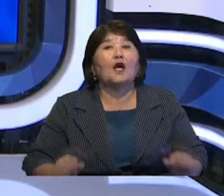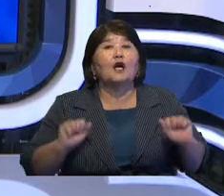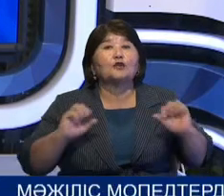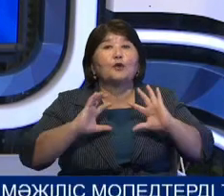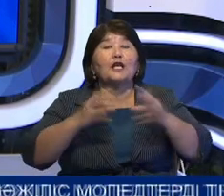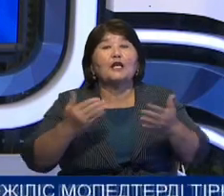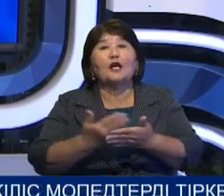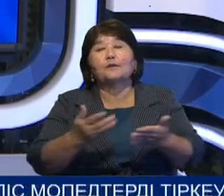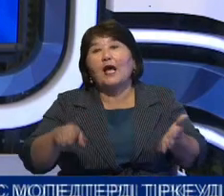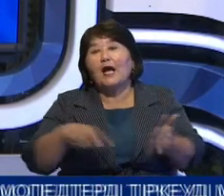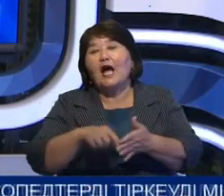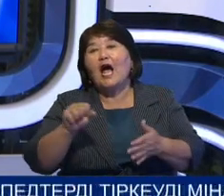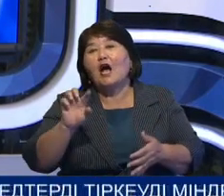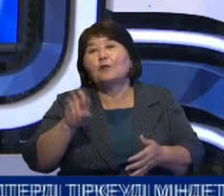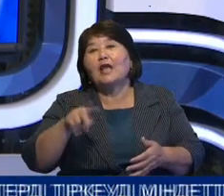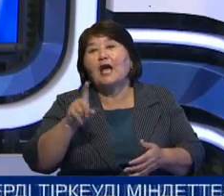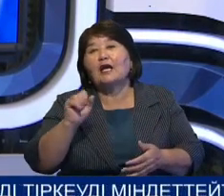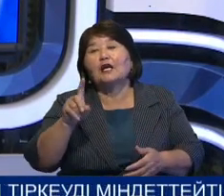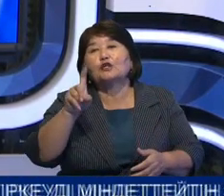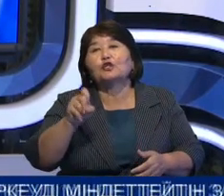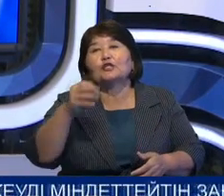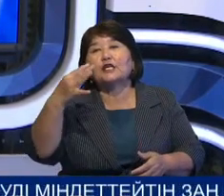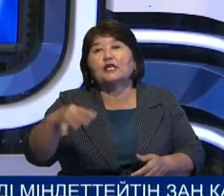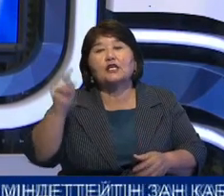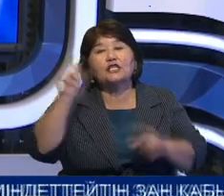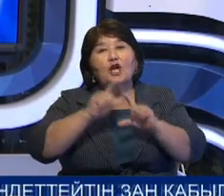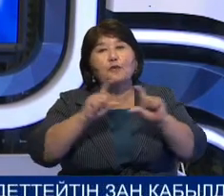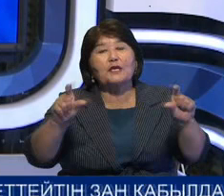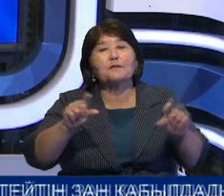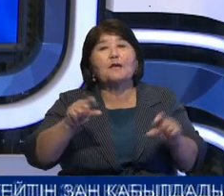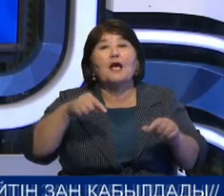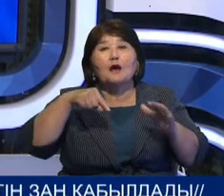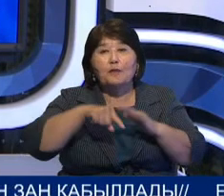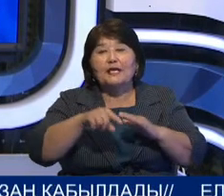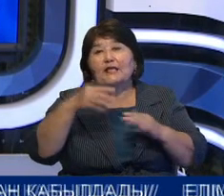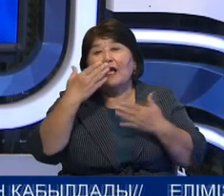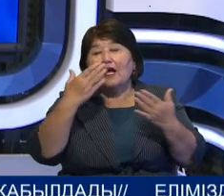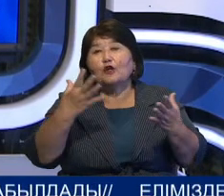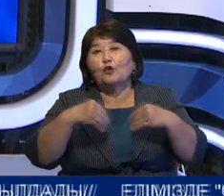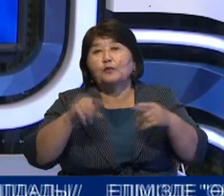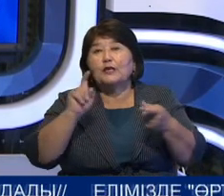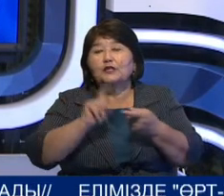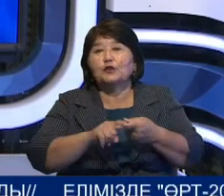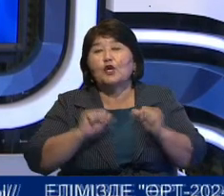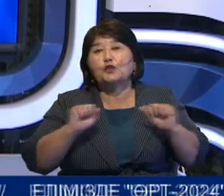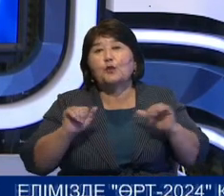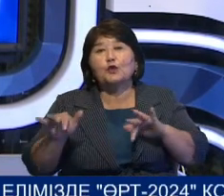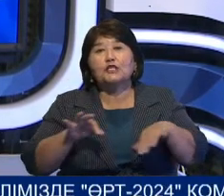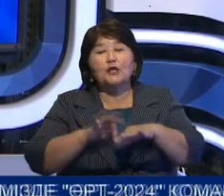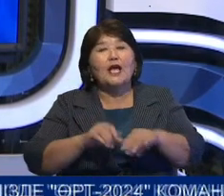Спорт әлемінен ақпар. Қаладағы Абылайхан атындағы нөмірі 140-шы орта мектебінің базасында халықаралық отбасы күніне орай спорттық шара